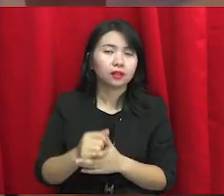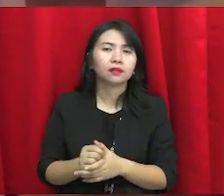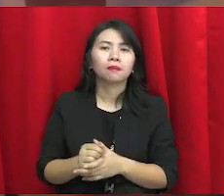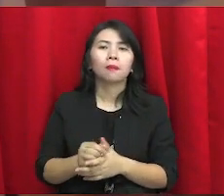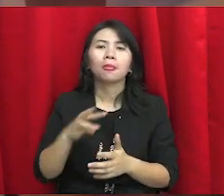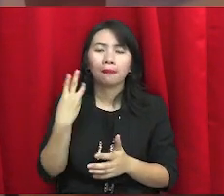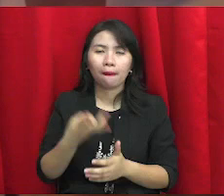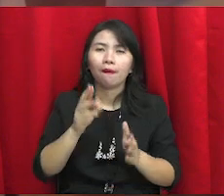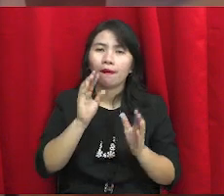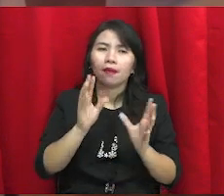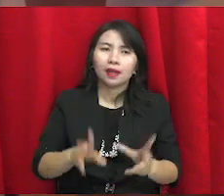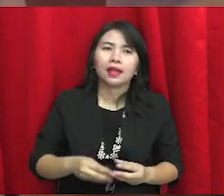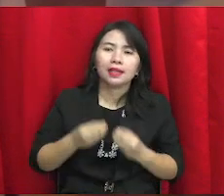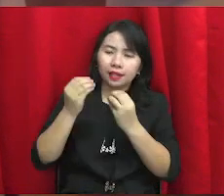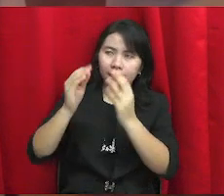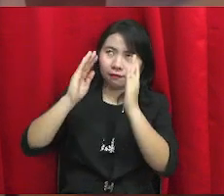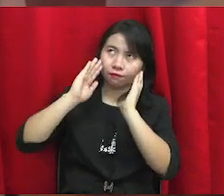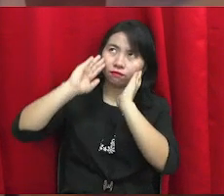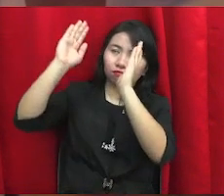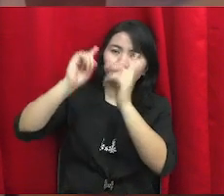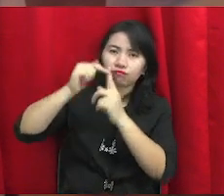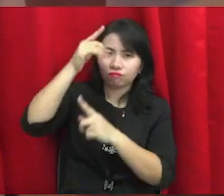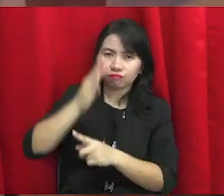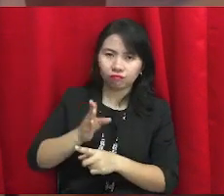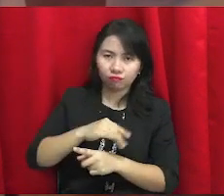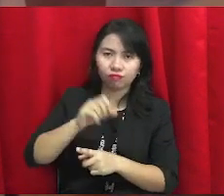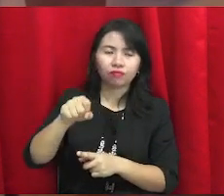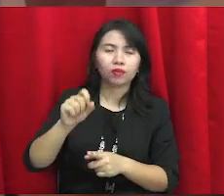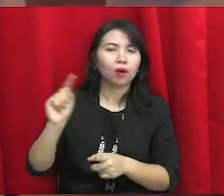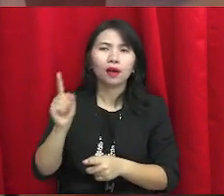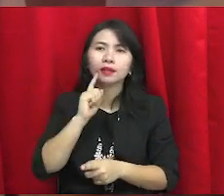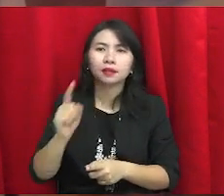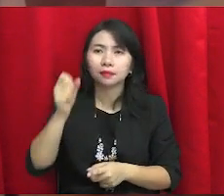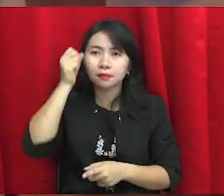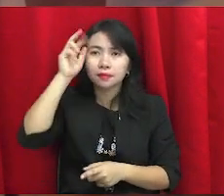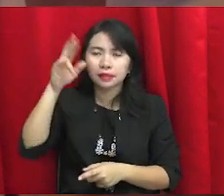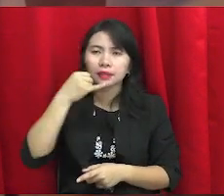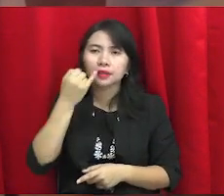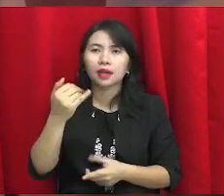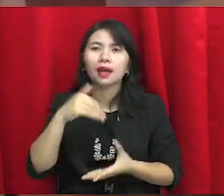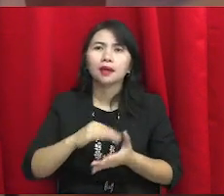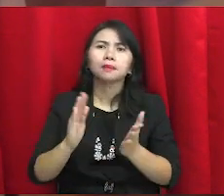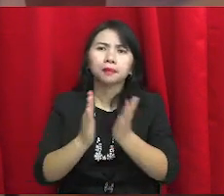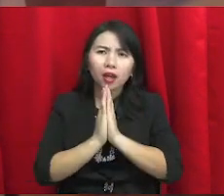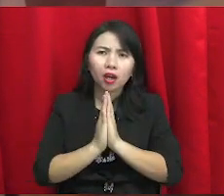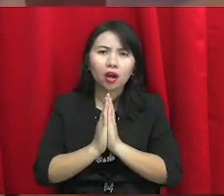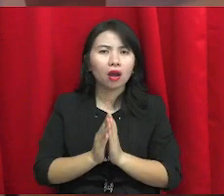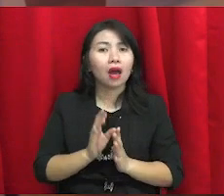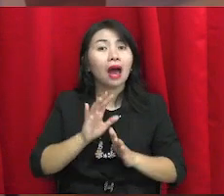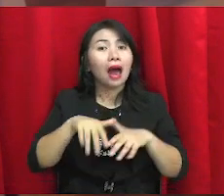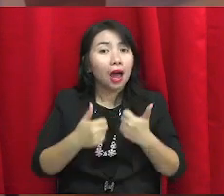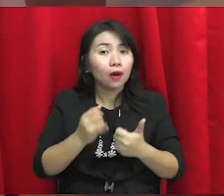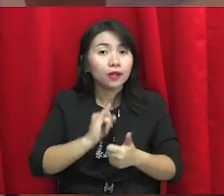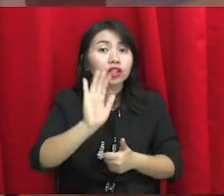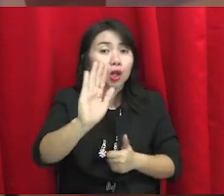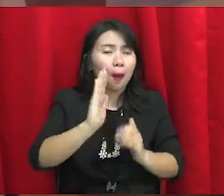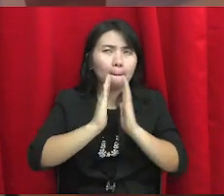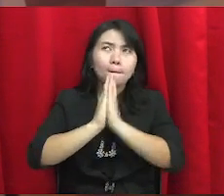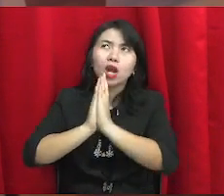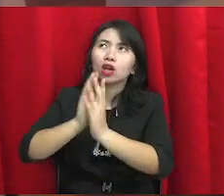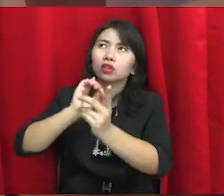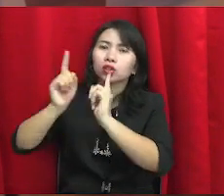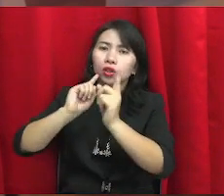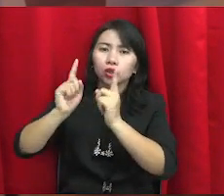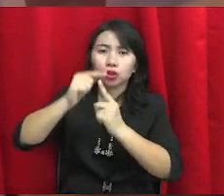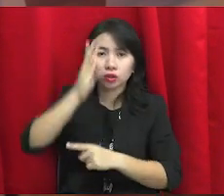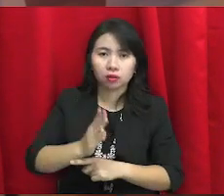ng attention ang Panginoon. Kaya doon na din papasok yung sinabi nga ni Sir Jao na prayer. Kumusta yung pakipag-usap Amen. Natin sa Panginoon?